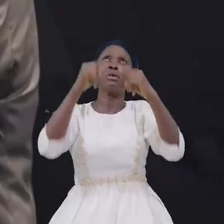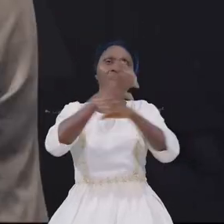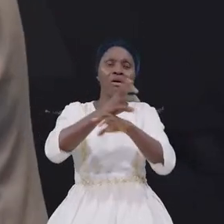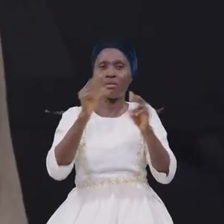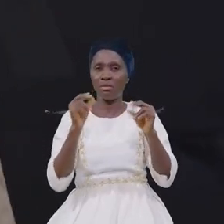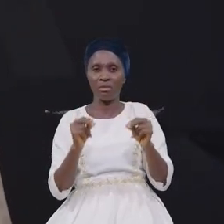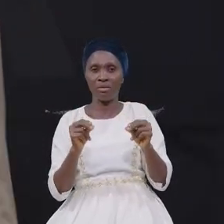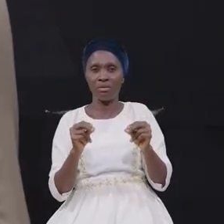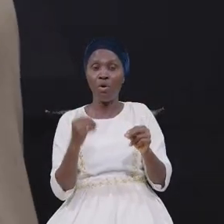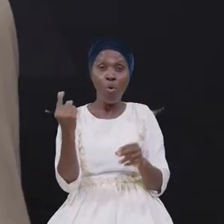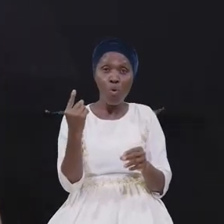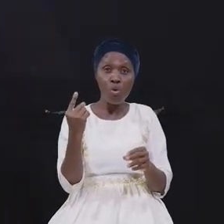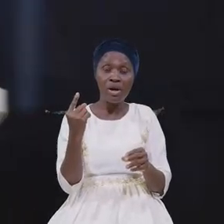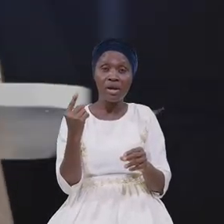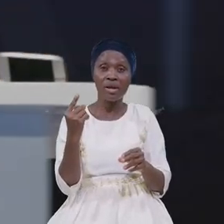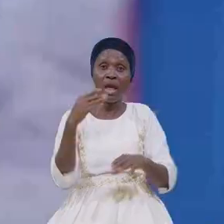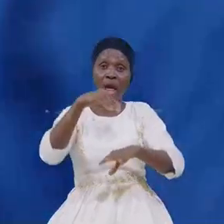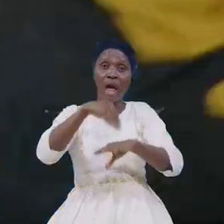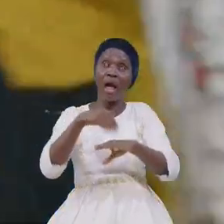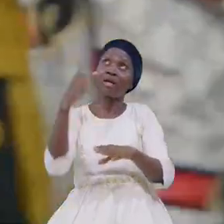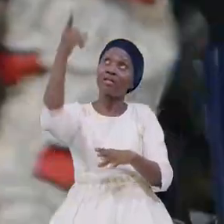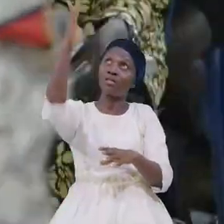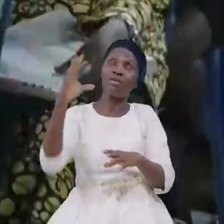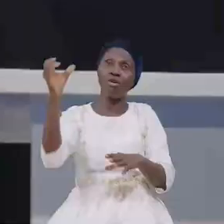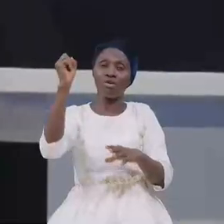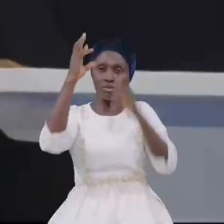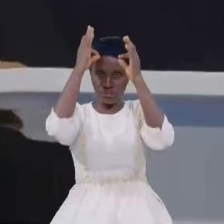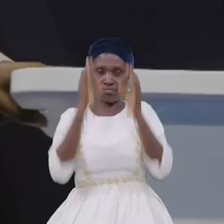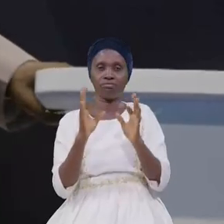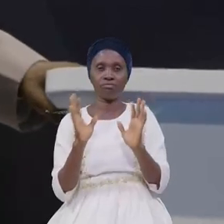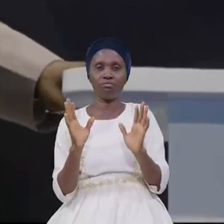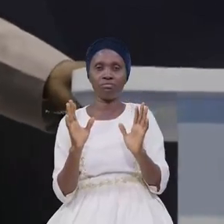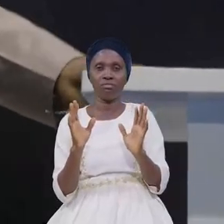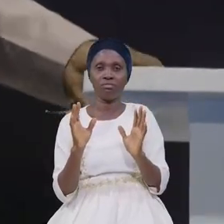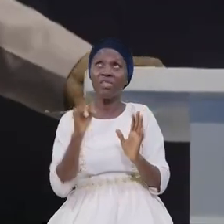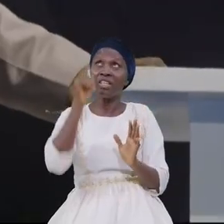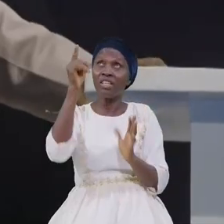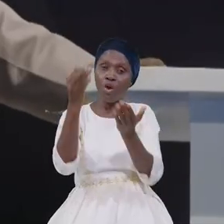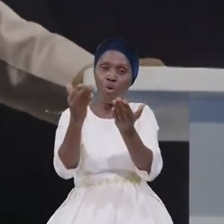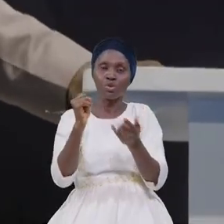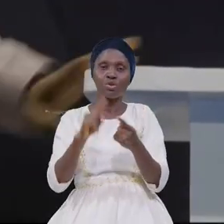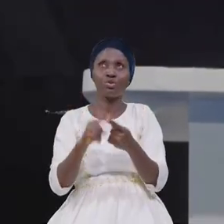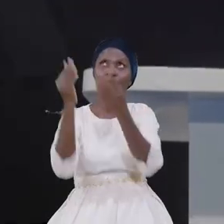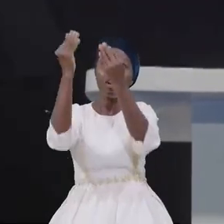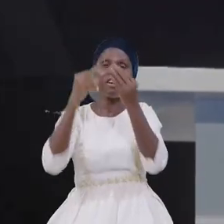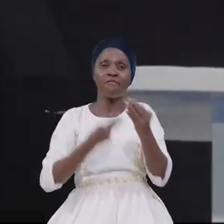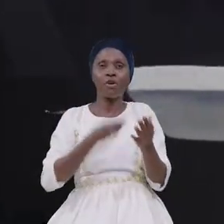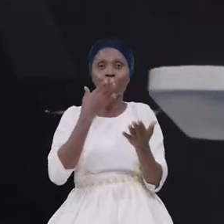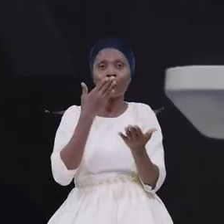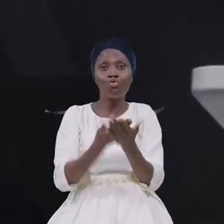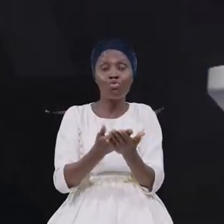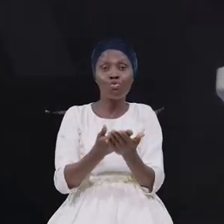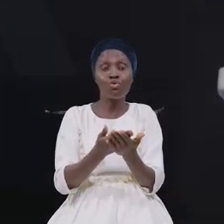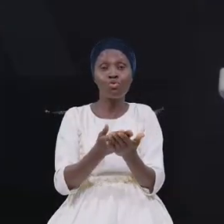aux nuages de faire répandre la pluie? Non, c'est seul Dieu. Dieu veut